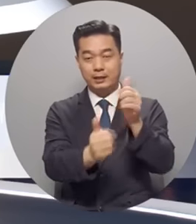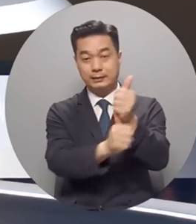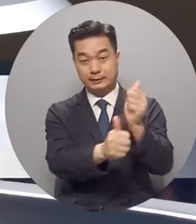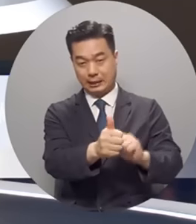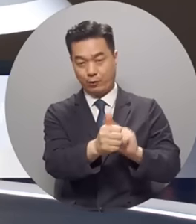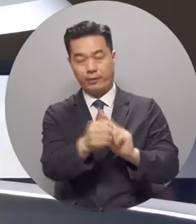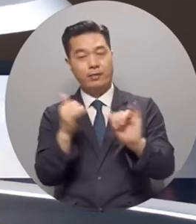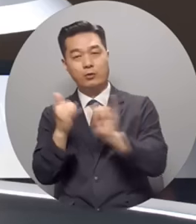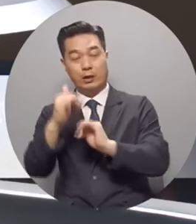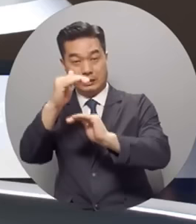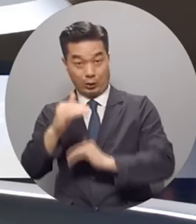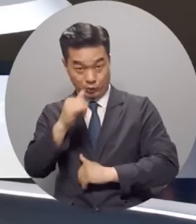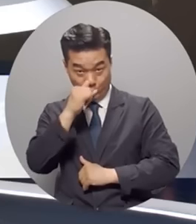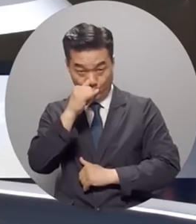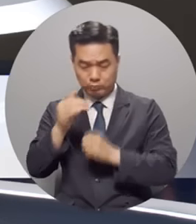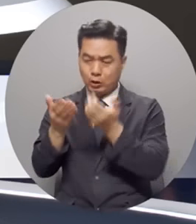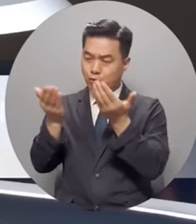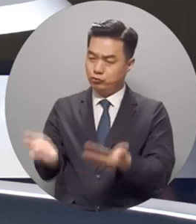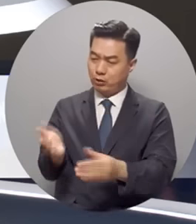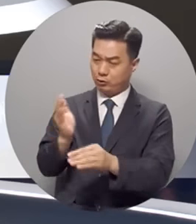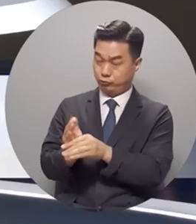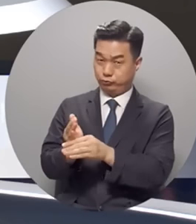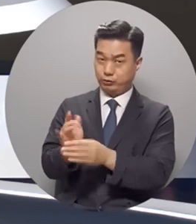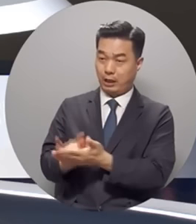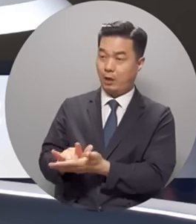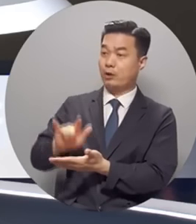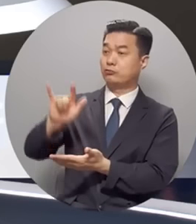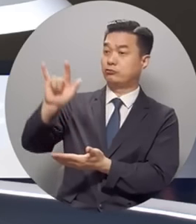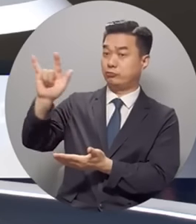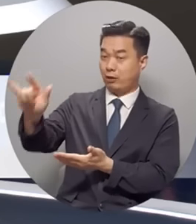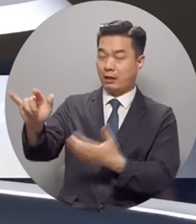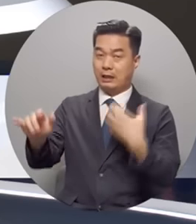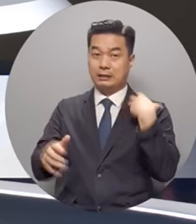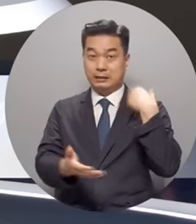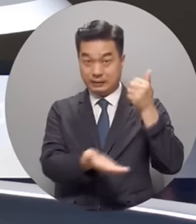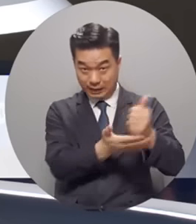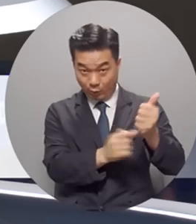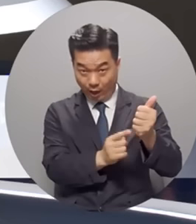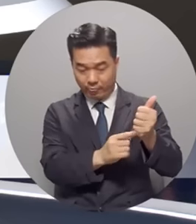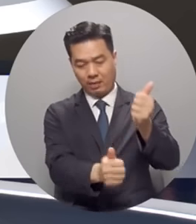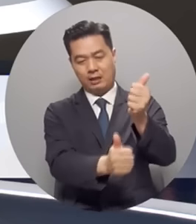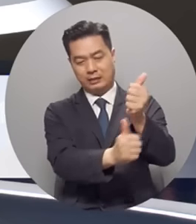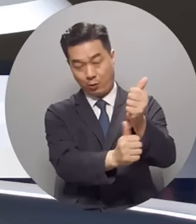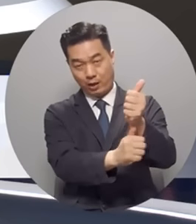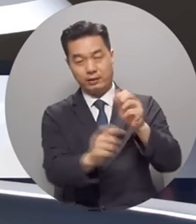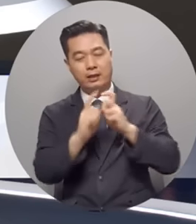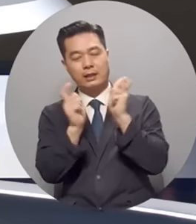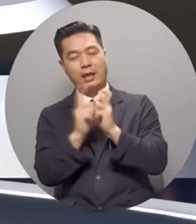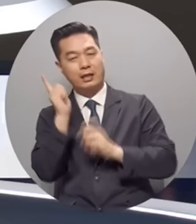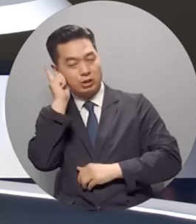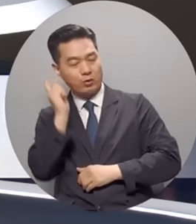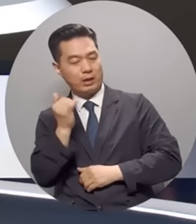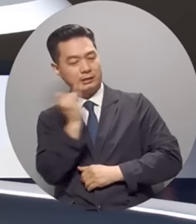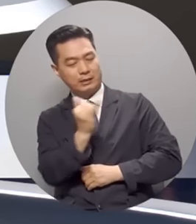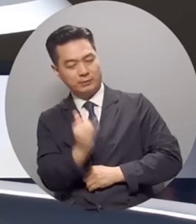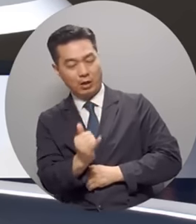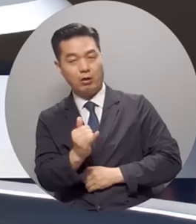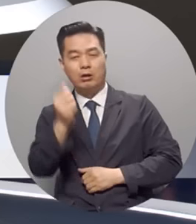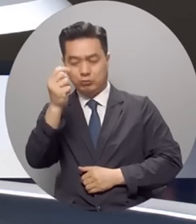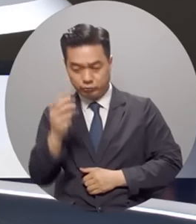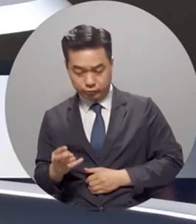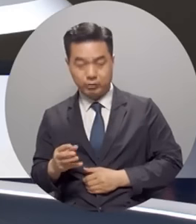건데요. 휴가에 들어간 대통령이 해외 출장을 떠난 장관은 물론 차관과도 개인 전화로 수차례 직접 통화해야만